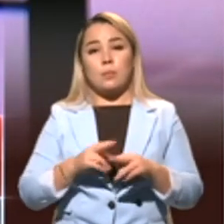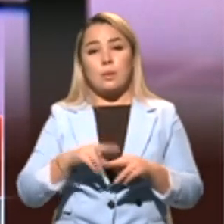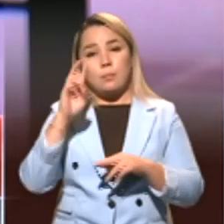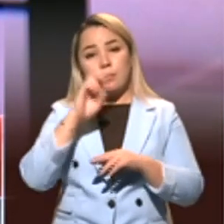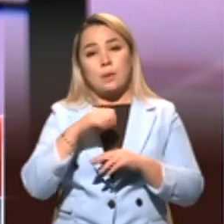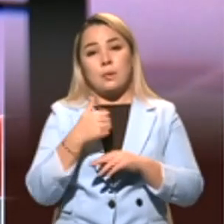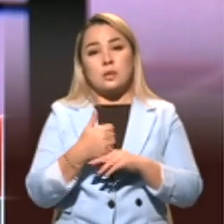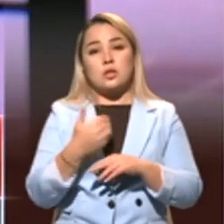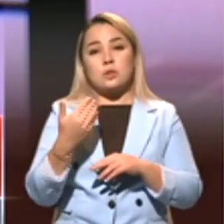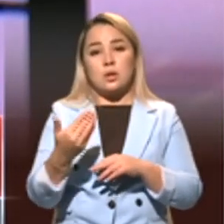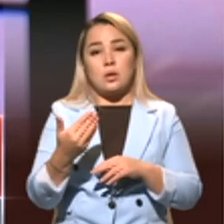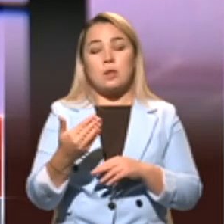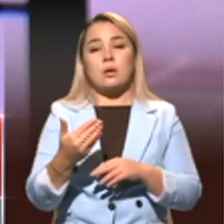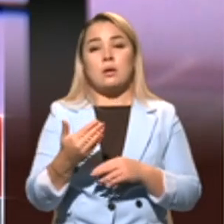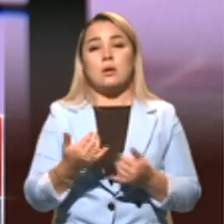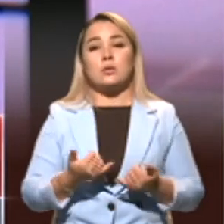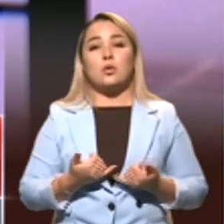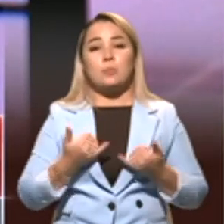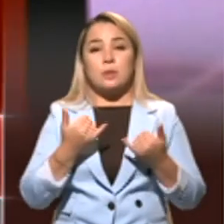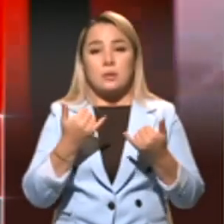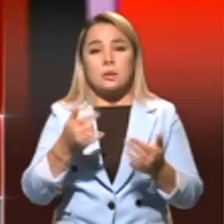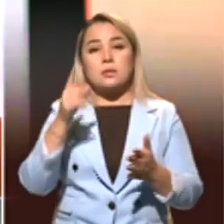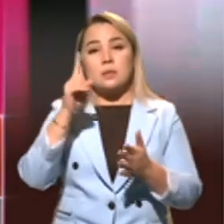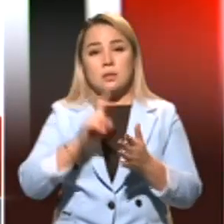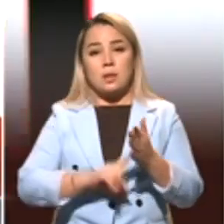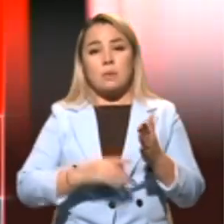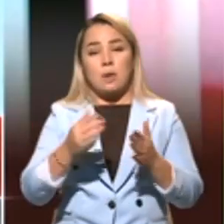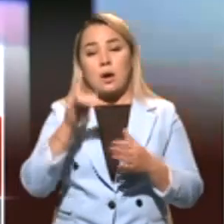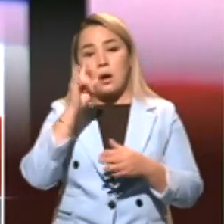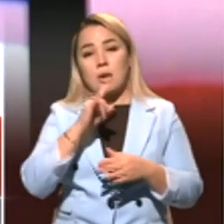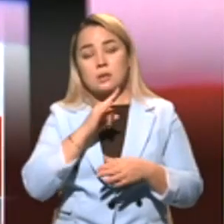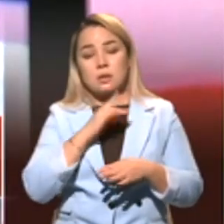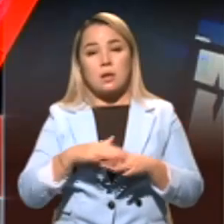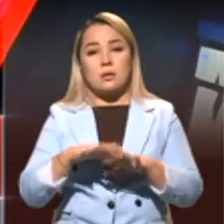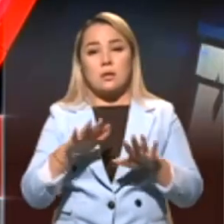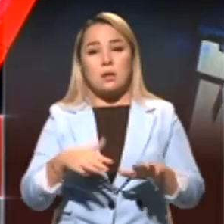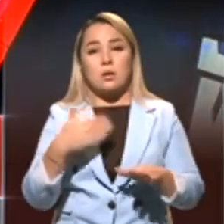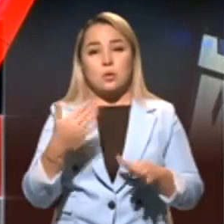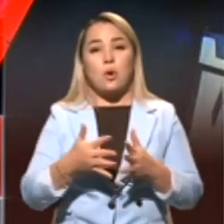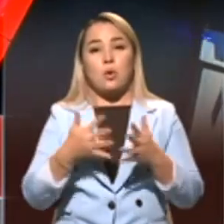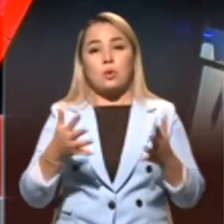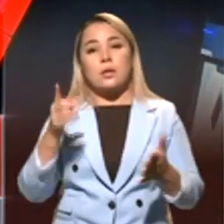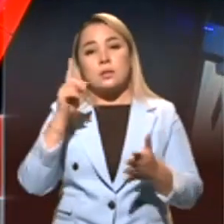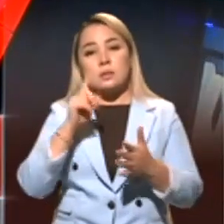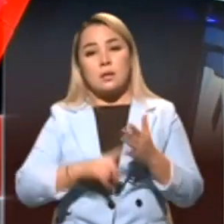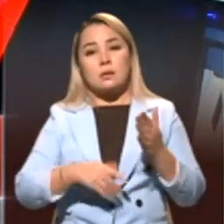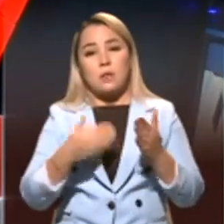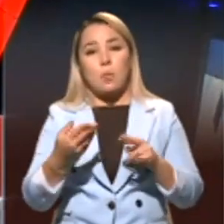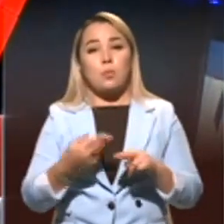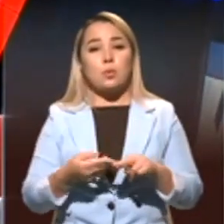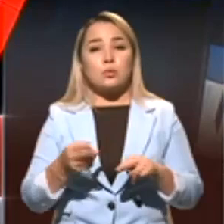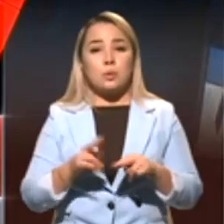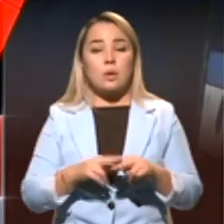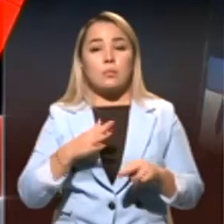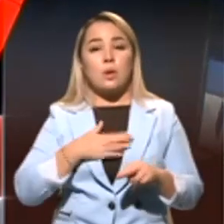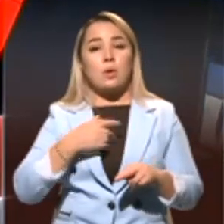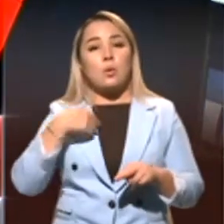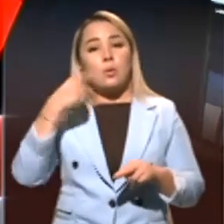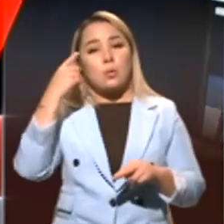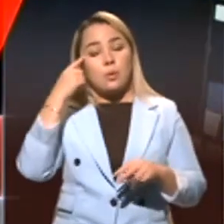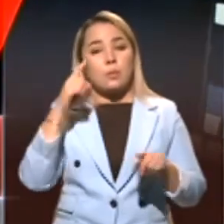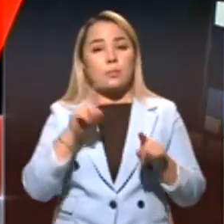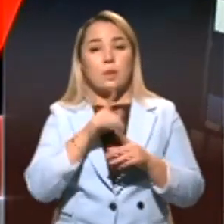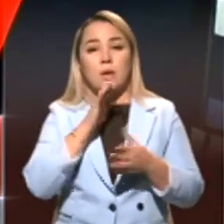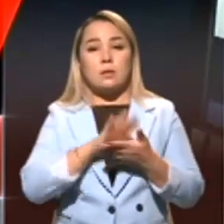Мемлекет басшысына деген құрмет пен сенім. Қазақстанға деген үлкен сенім. Бұл менің ойымша дәл